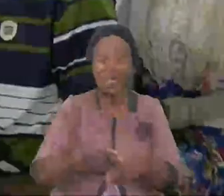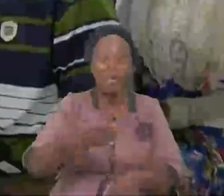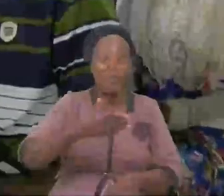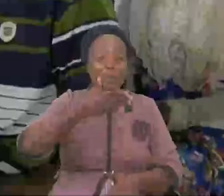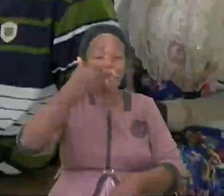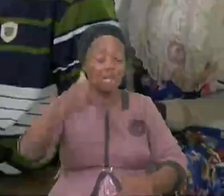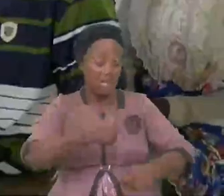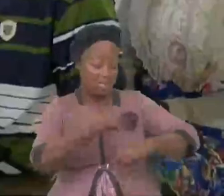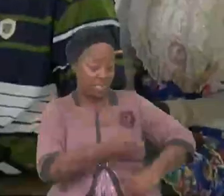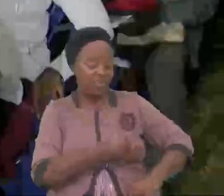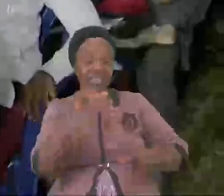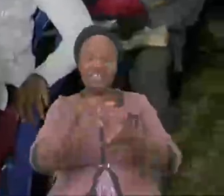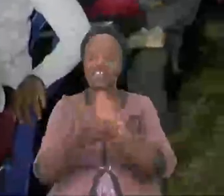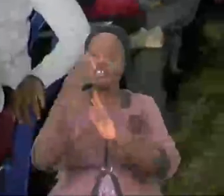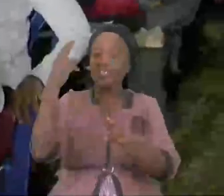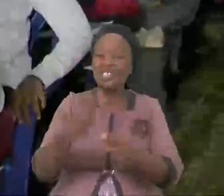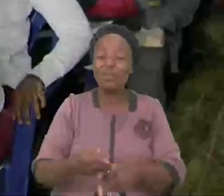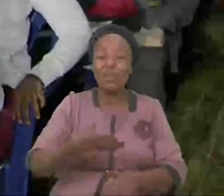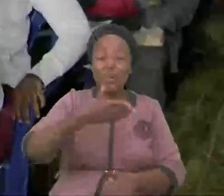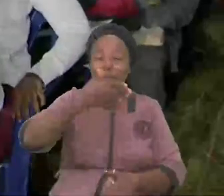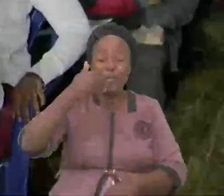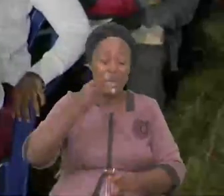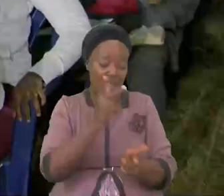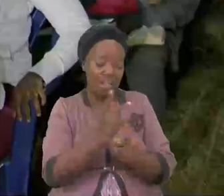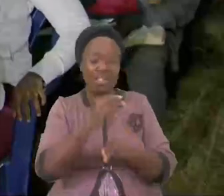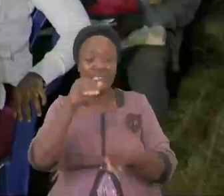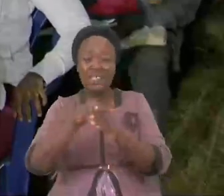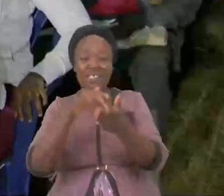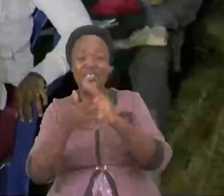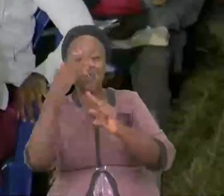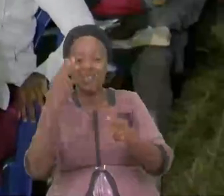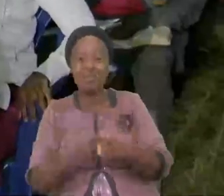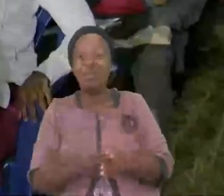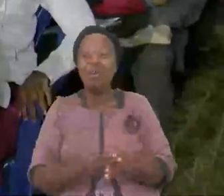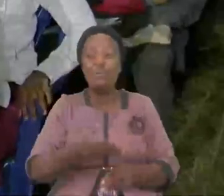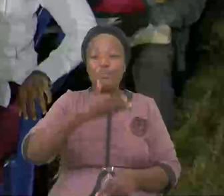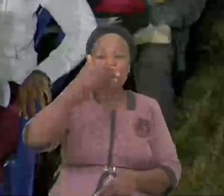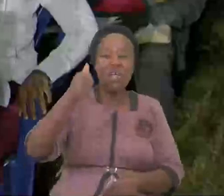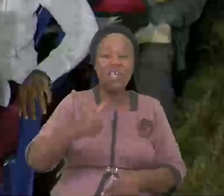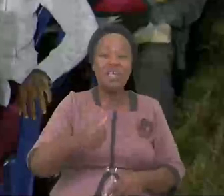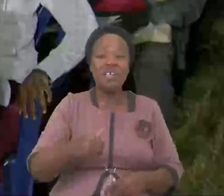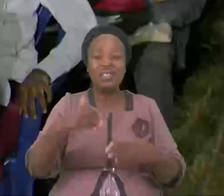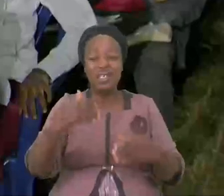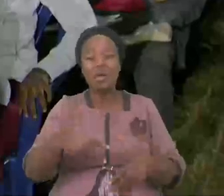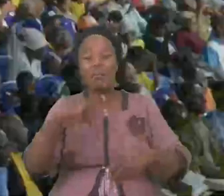meilleure sécurité, meilleure protection, meilleure prospérité,